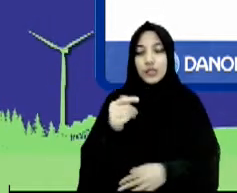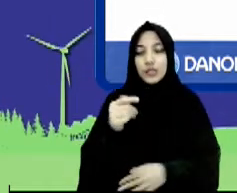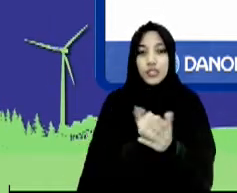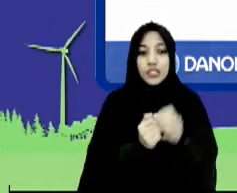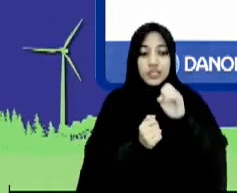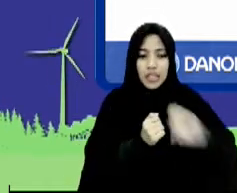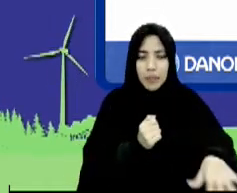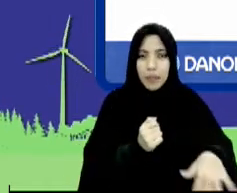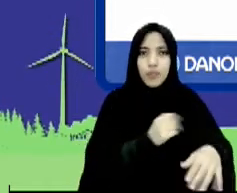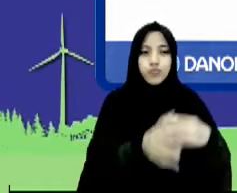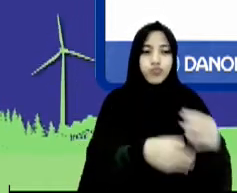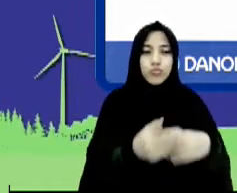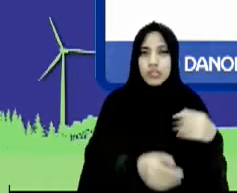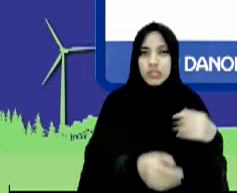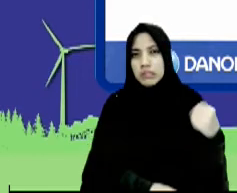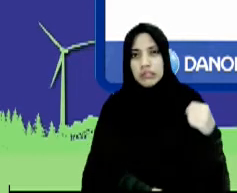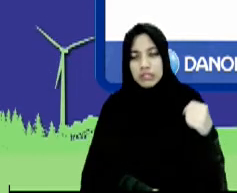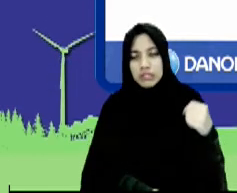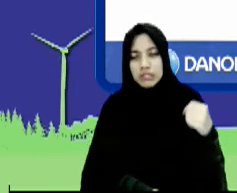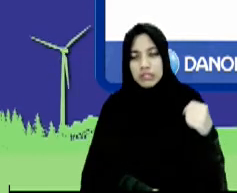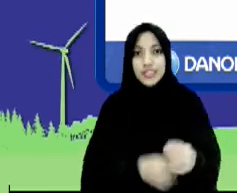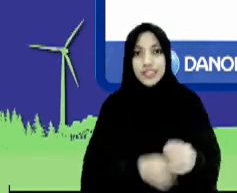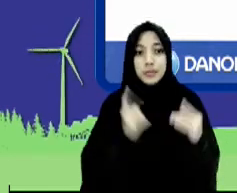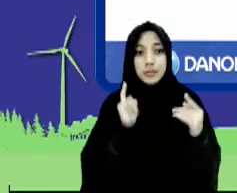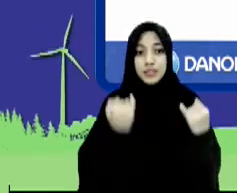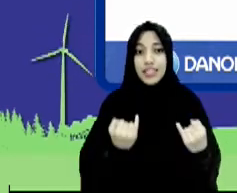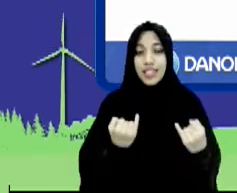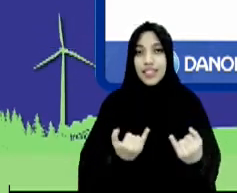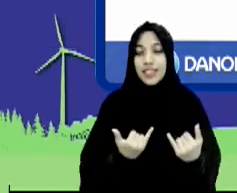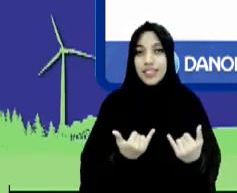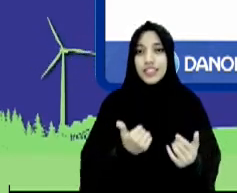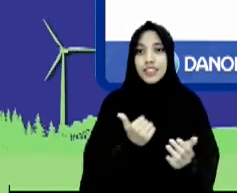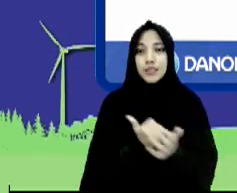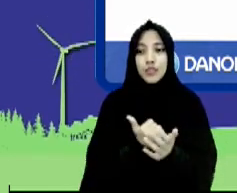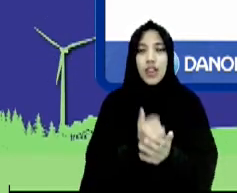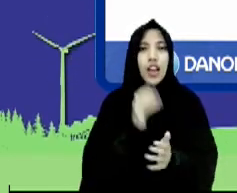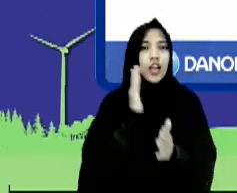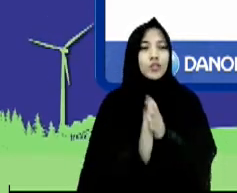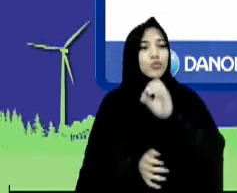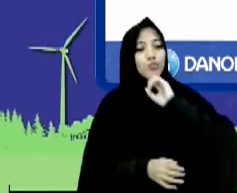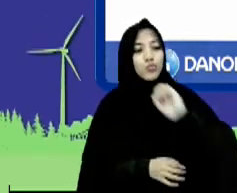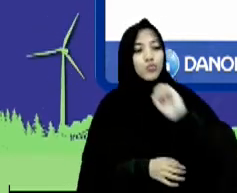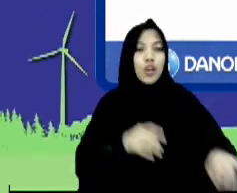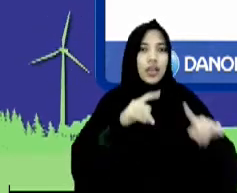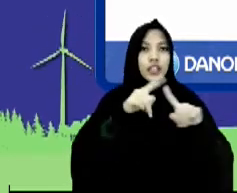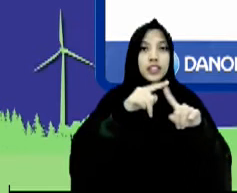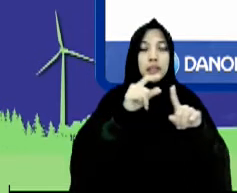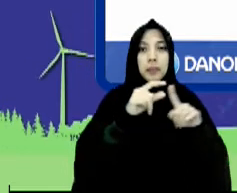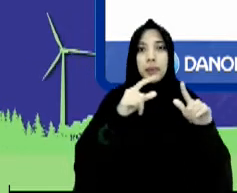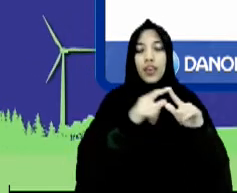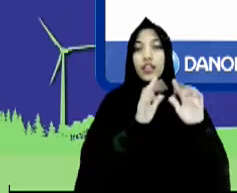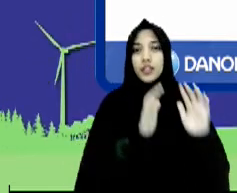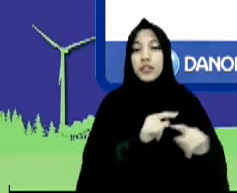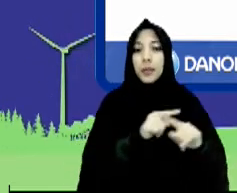tidak terjadi ya mungkin bisa dibilang karena kan sekarang itu kita mostly itu buang langsung ke TPA begitu aja aja langsung ke tempat pemerosesan akhir tanpa